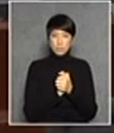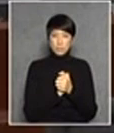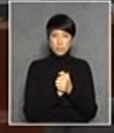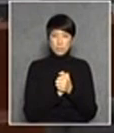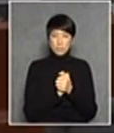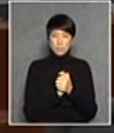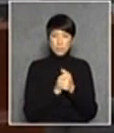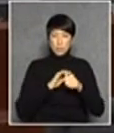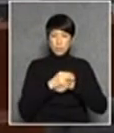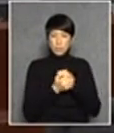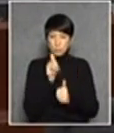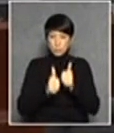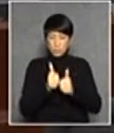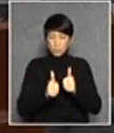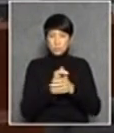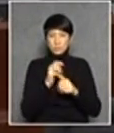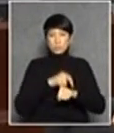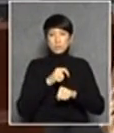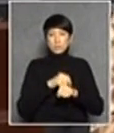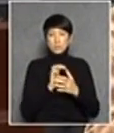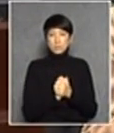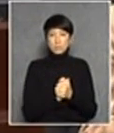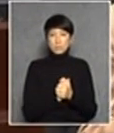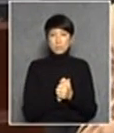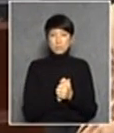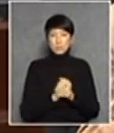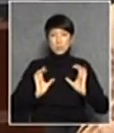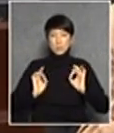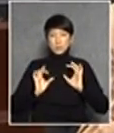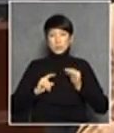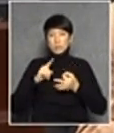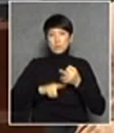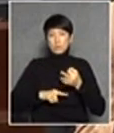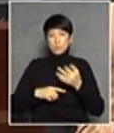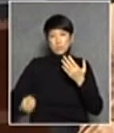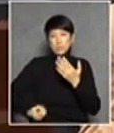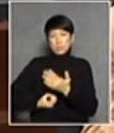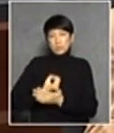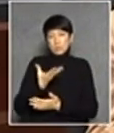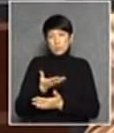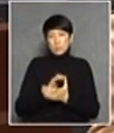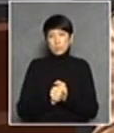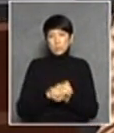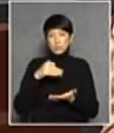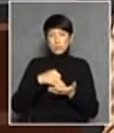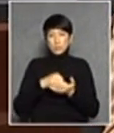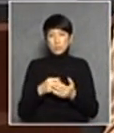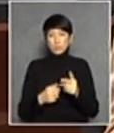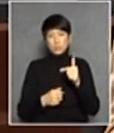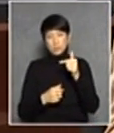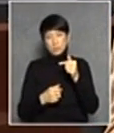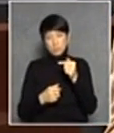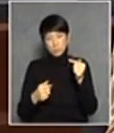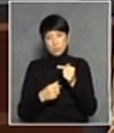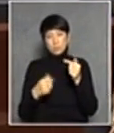國際比賽的時候，我是以私人名義贊助了出去參賽的十多位